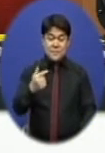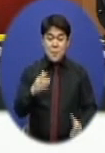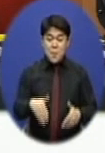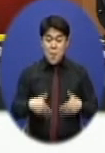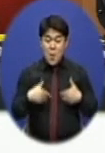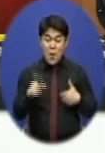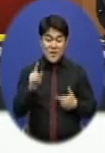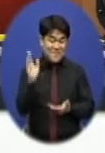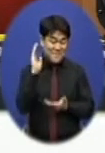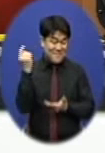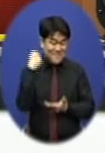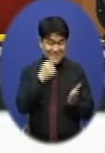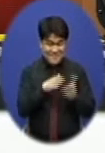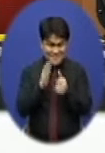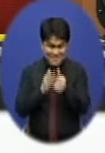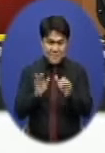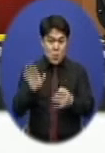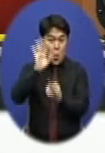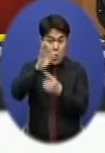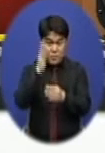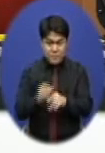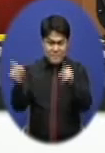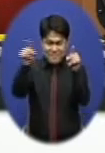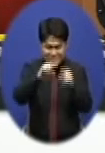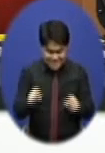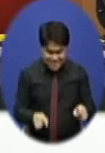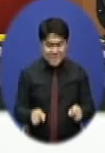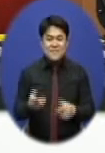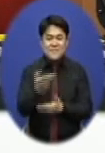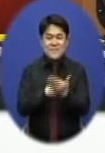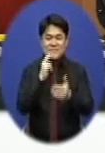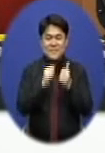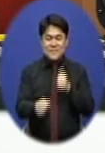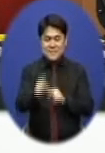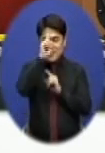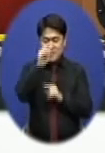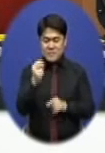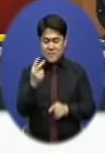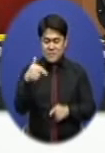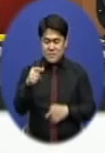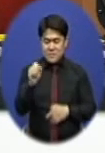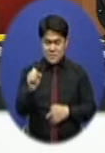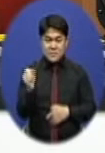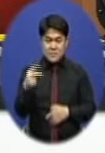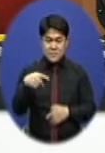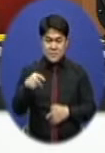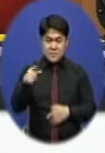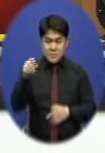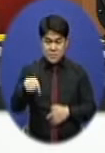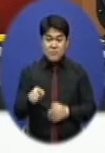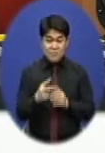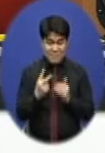하십시오. 네, 네. 생방송으로 이어지고 있습니다. 네. 전국 나눔 노래자랑 네. 이여정 서정우가 여러분에게 늘상 네. 가까운